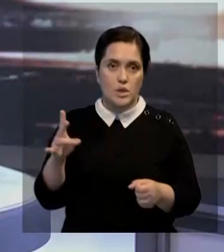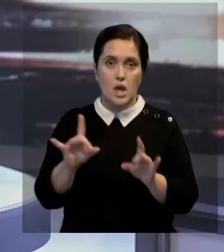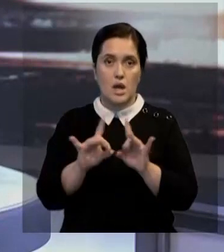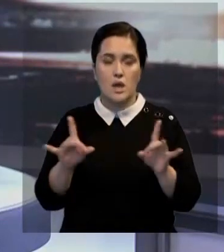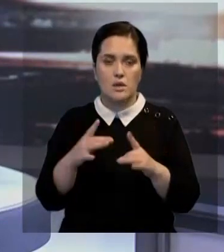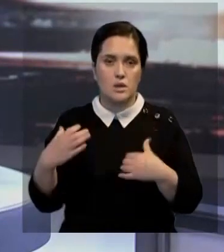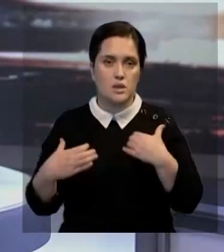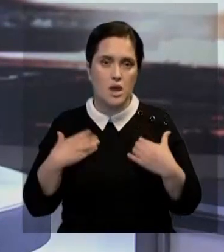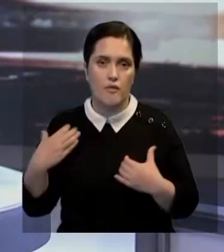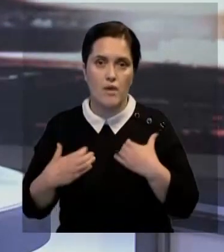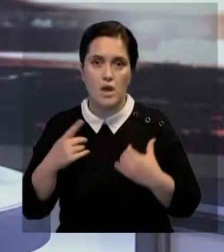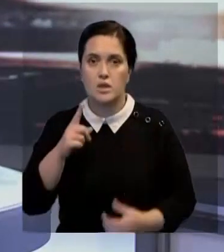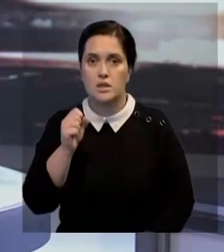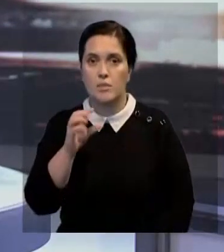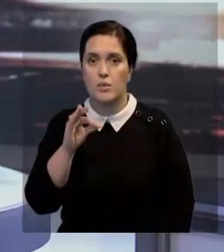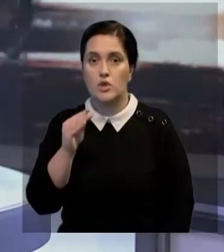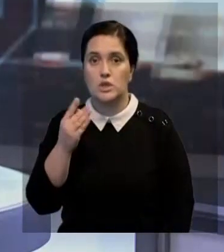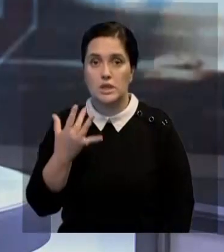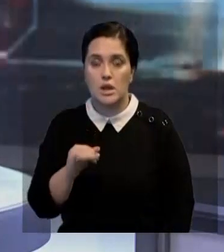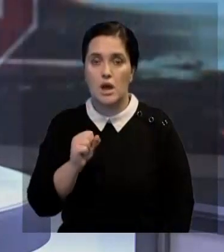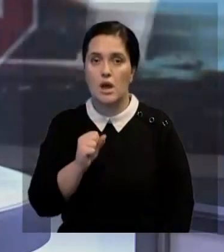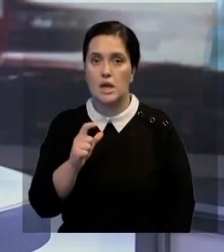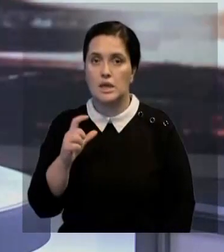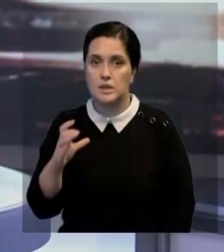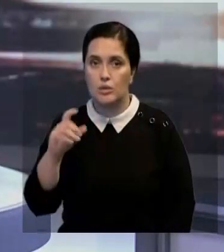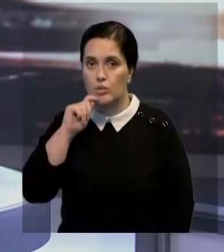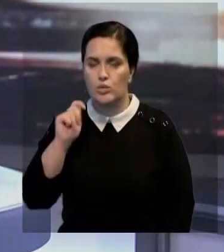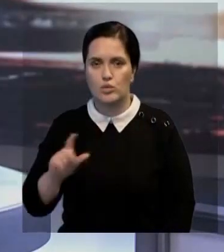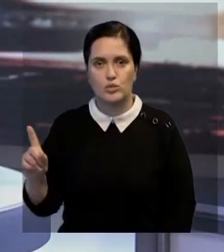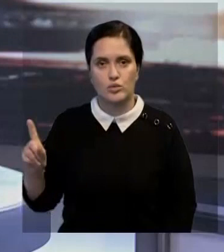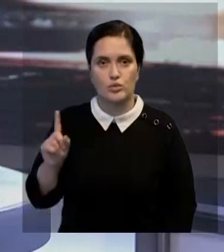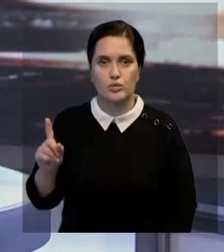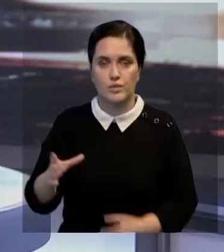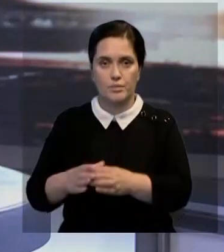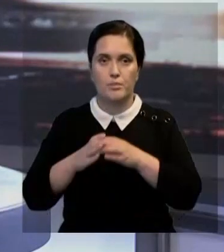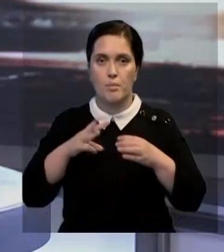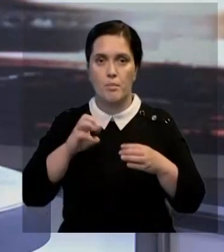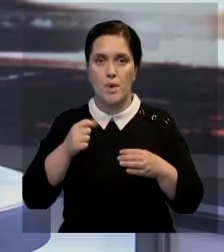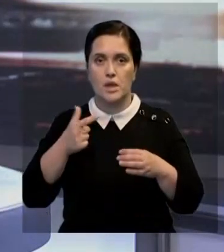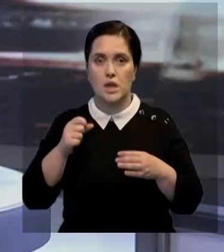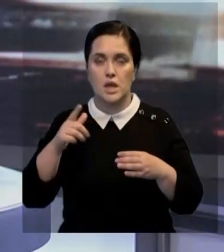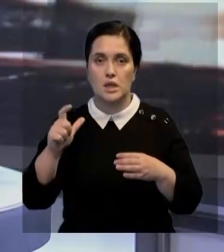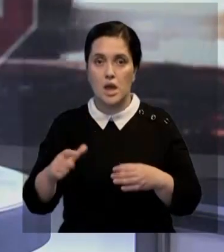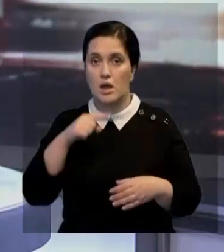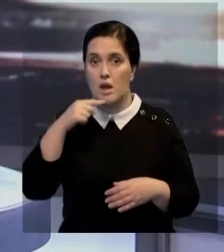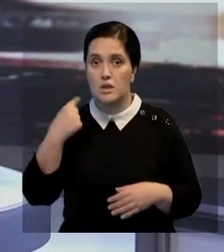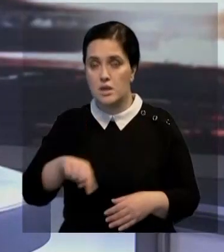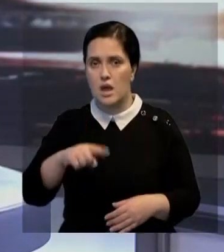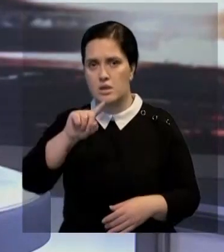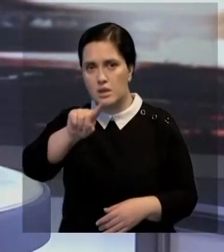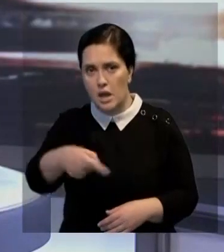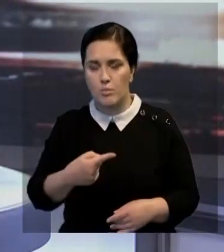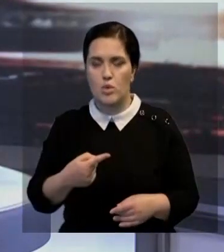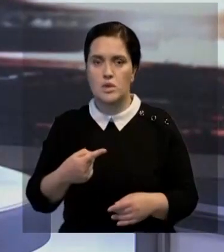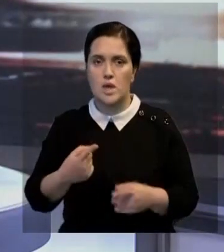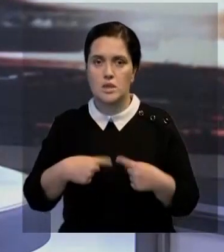Тревожной остается ситуация на Запорожской АЭС. В Украине ждут миссию МАГАТЭ, а Россия требует провести заседание Совбеза ООН. Иран, между